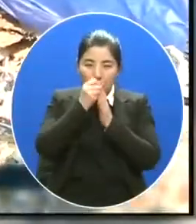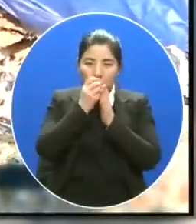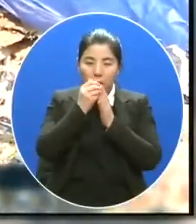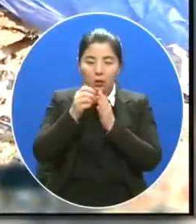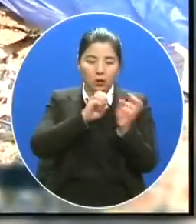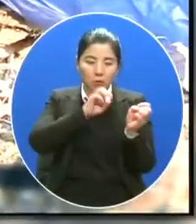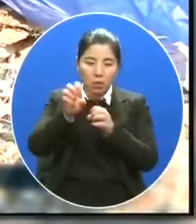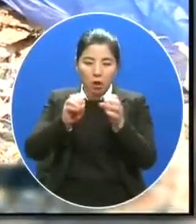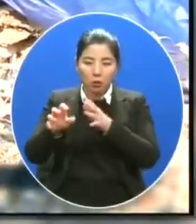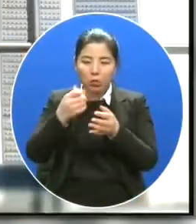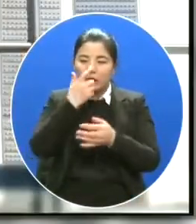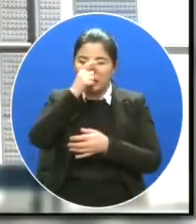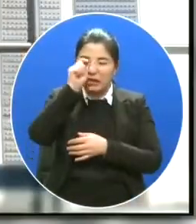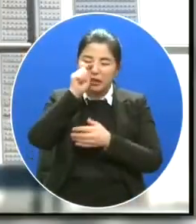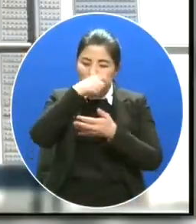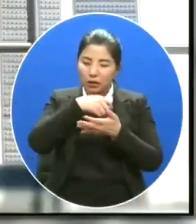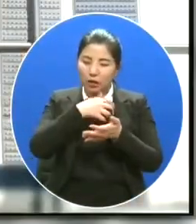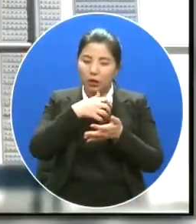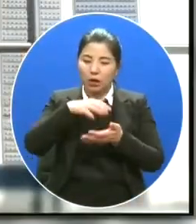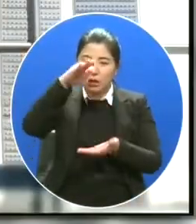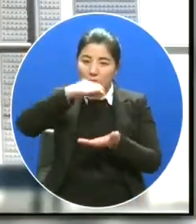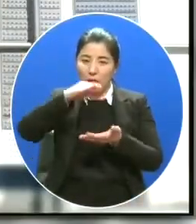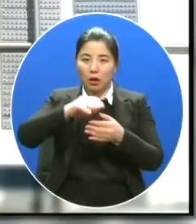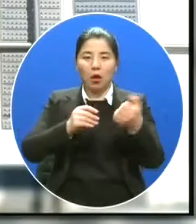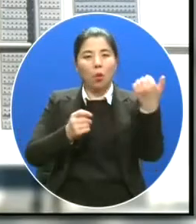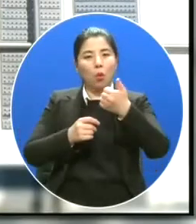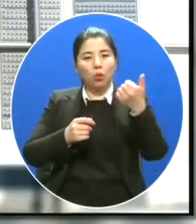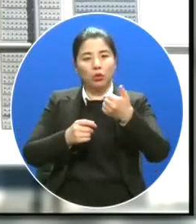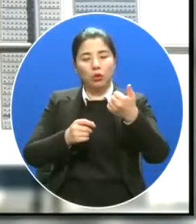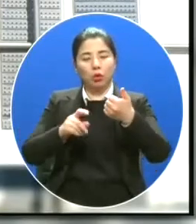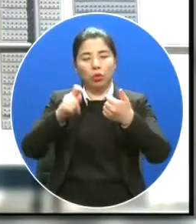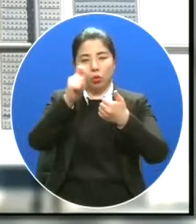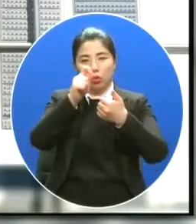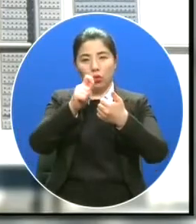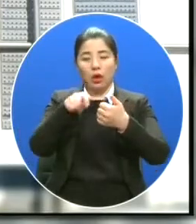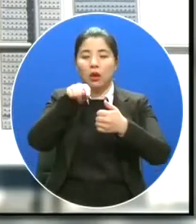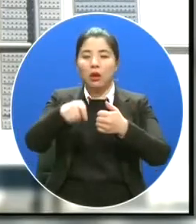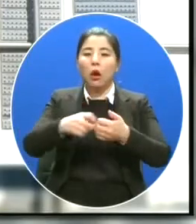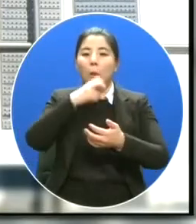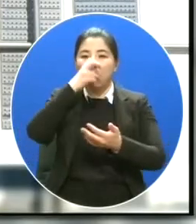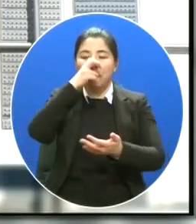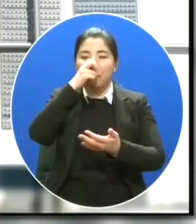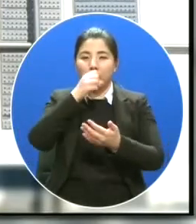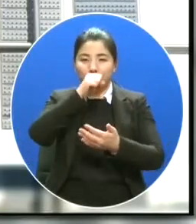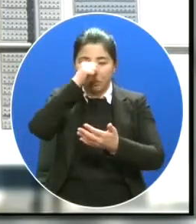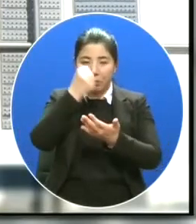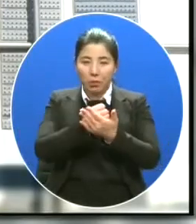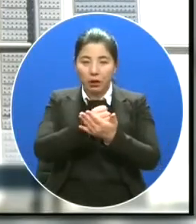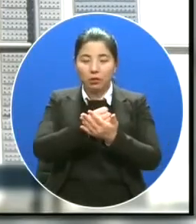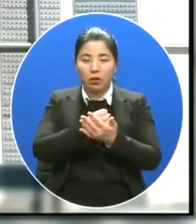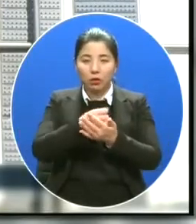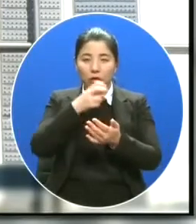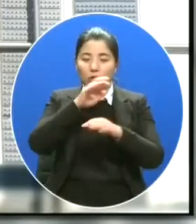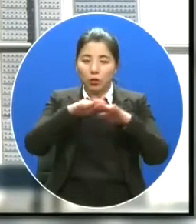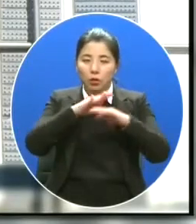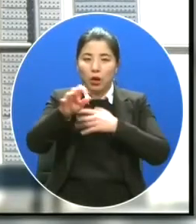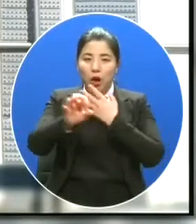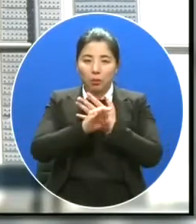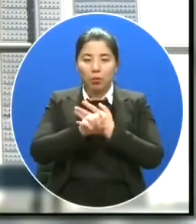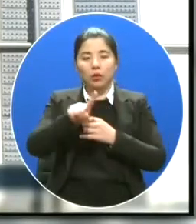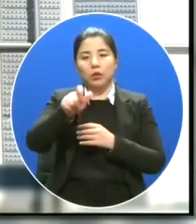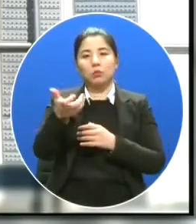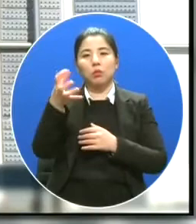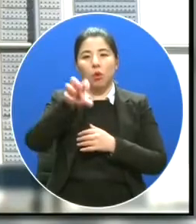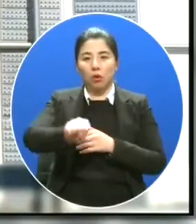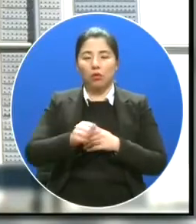쓰레기는 어림잡아 5천 톤이 훌쩍 넘는데 이를 합법적으로 처리할 경우 톤당 30만 원꼴로 무려